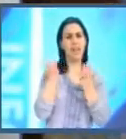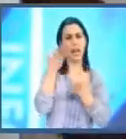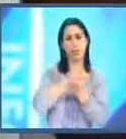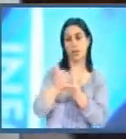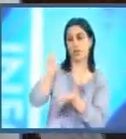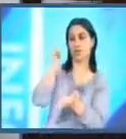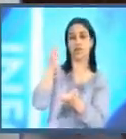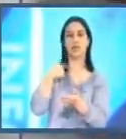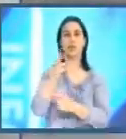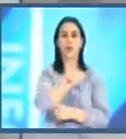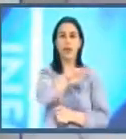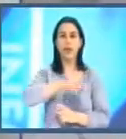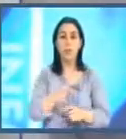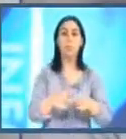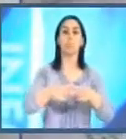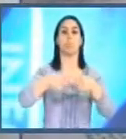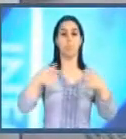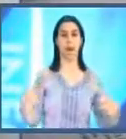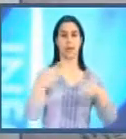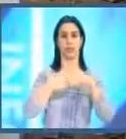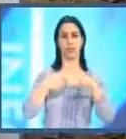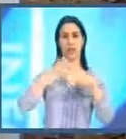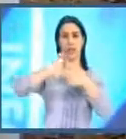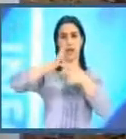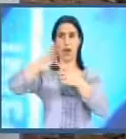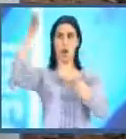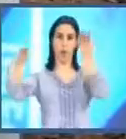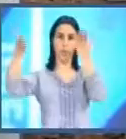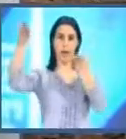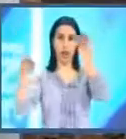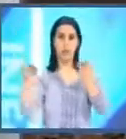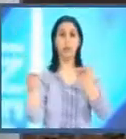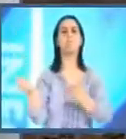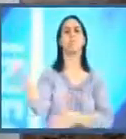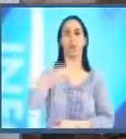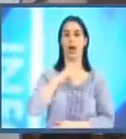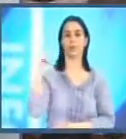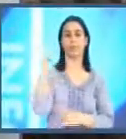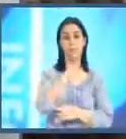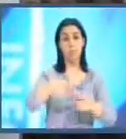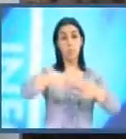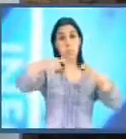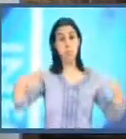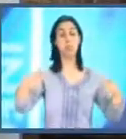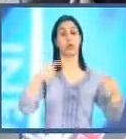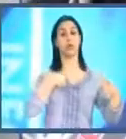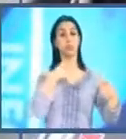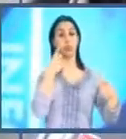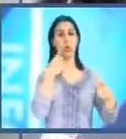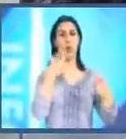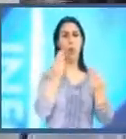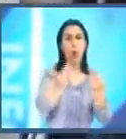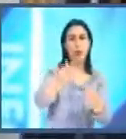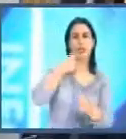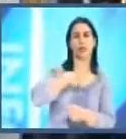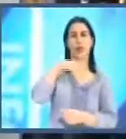s'ha incrementat una mica més de la mitjana de la comarca. Tot i això, s'ha de matisar que l'augment no ha estat tan elevat com en el passat mes